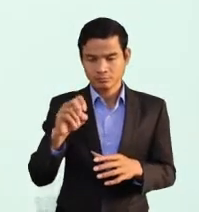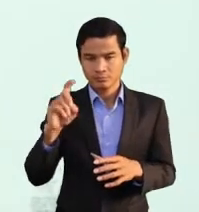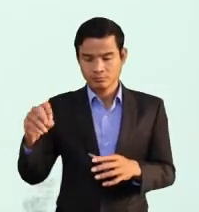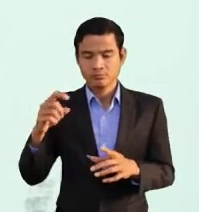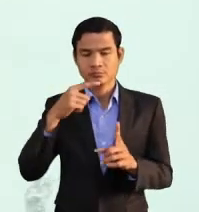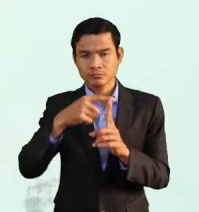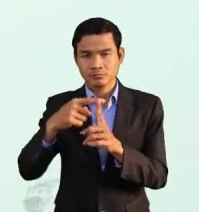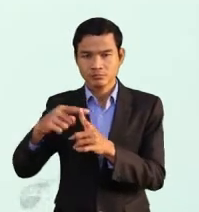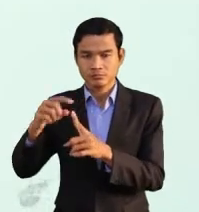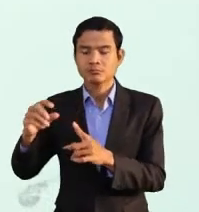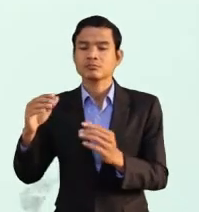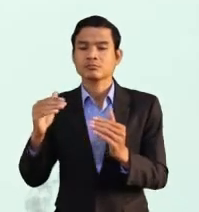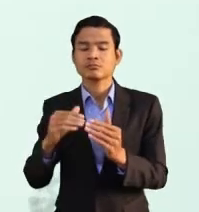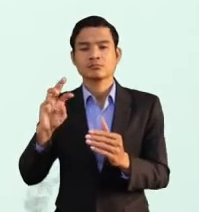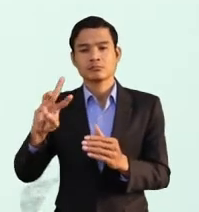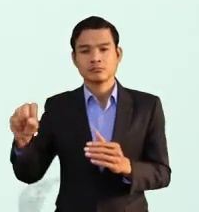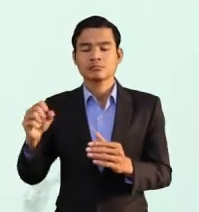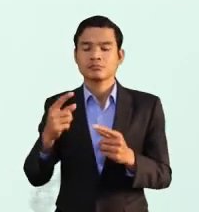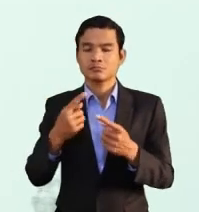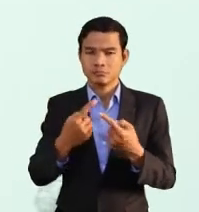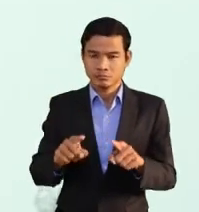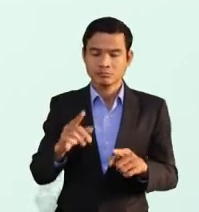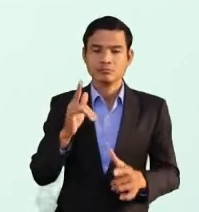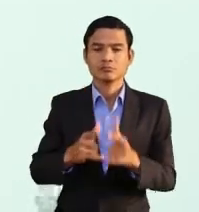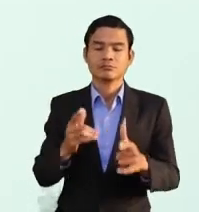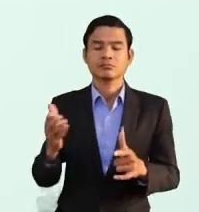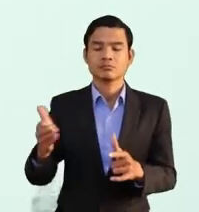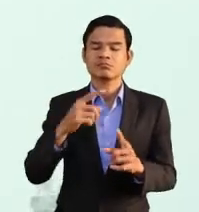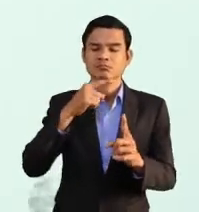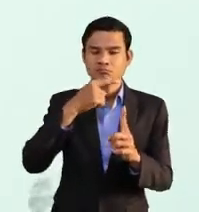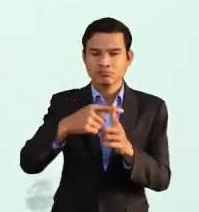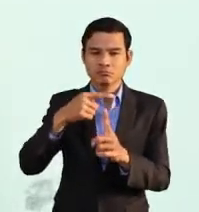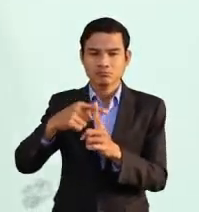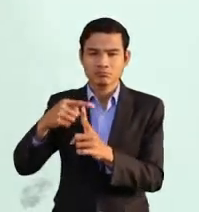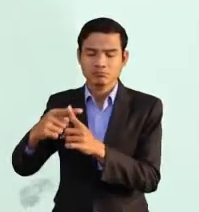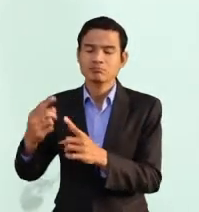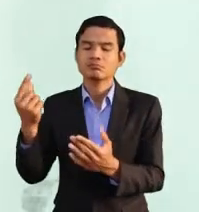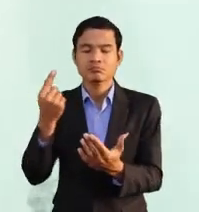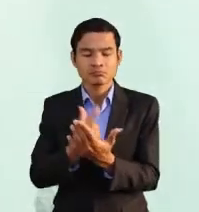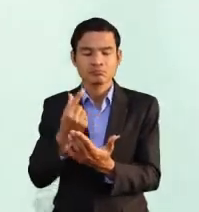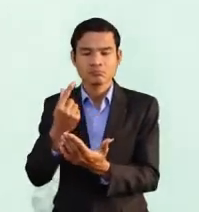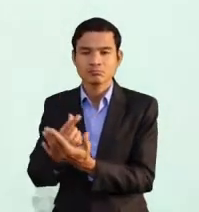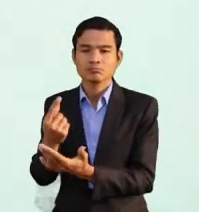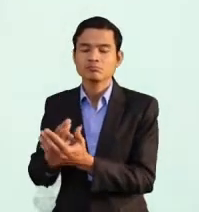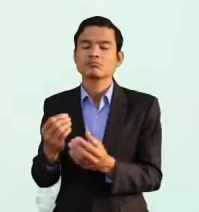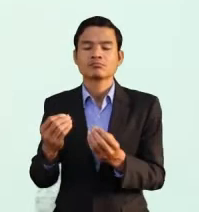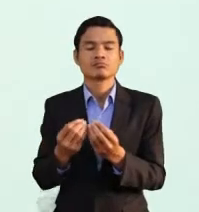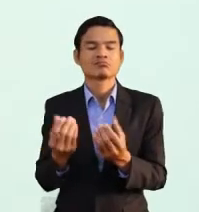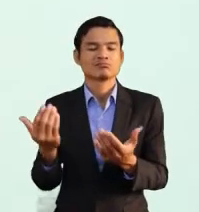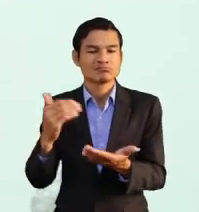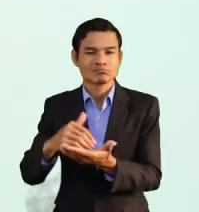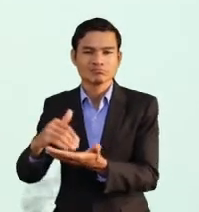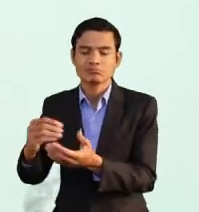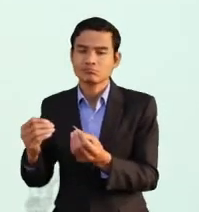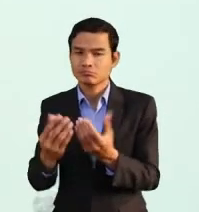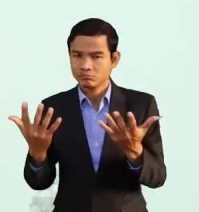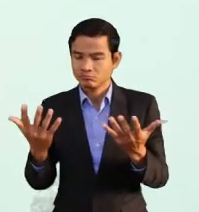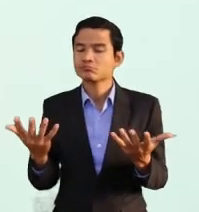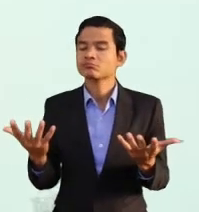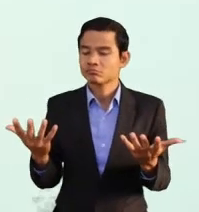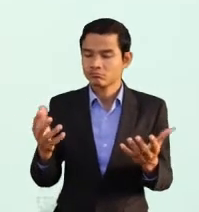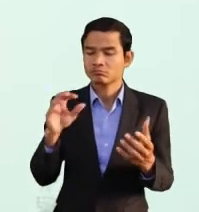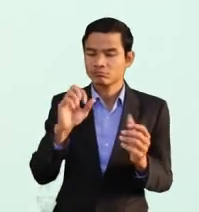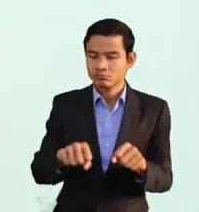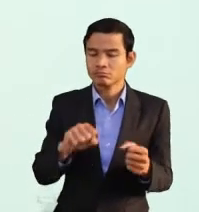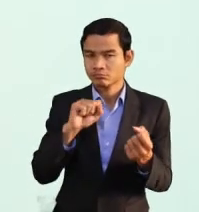cứ mà đừng xàm sập con tài đời xa ca bột đỏ đai tràn đòn trắng cứ dân tới